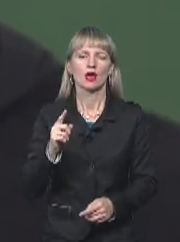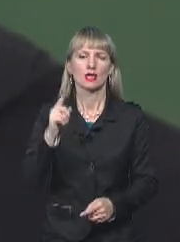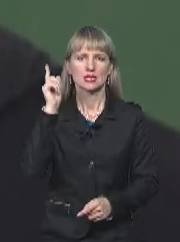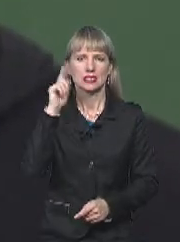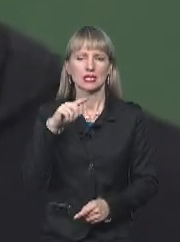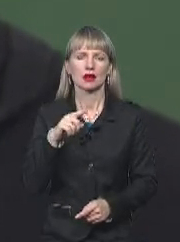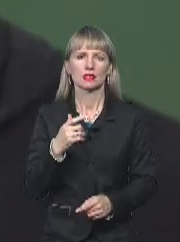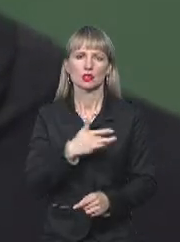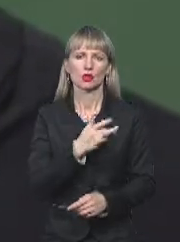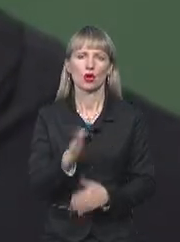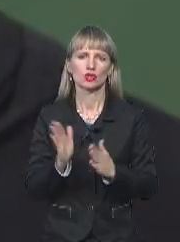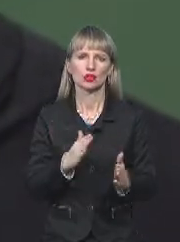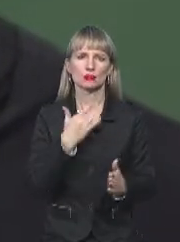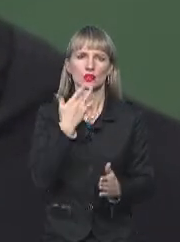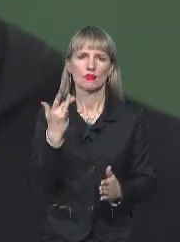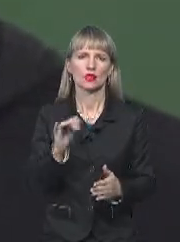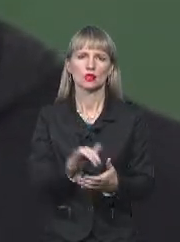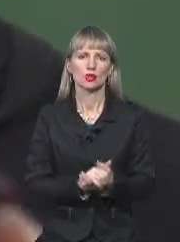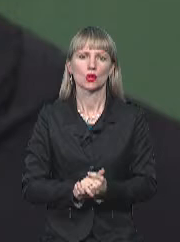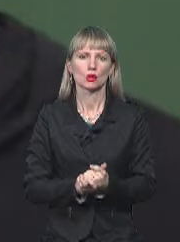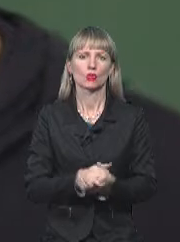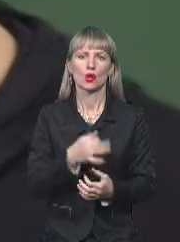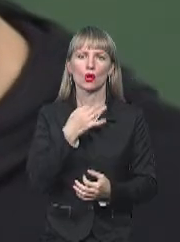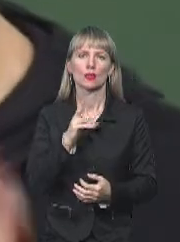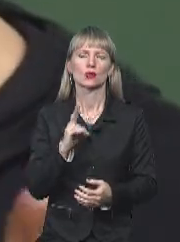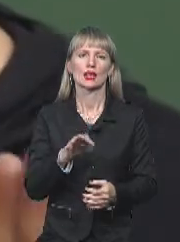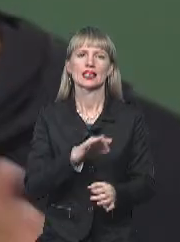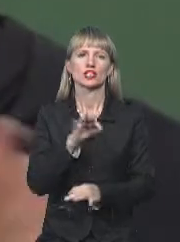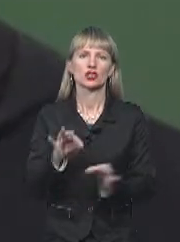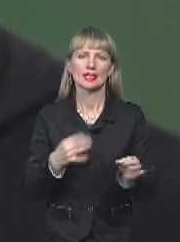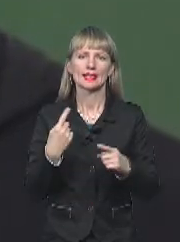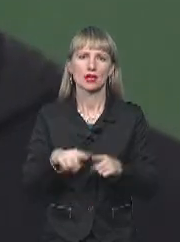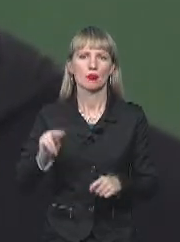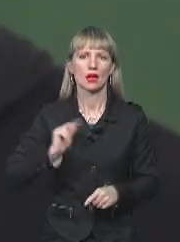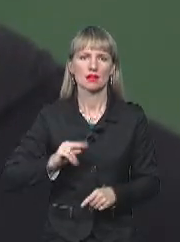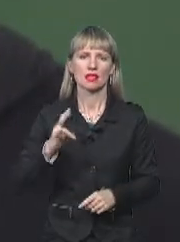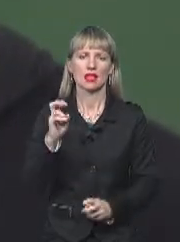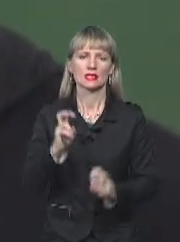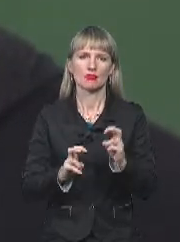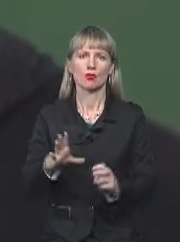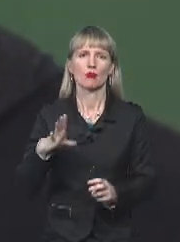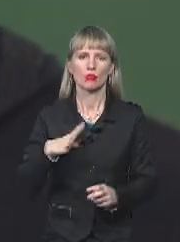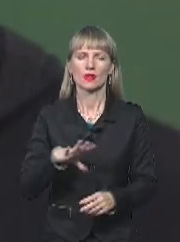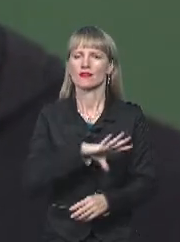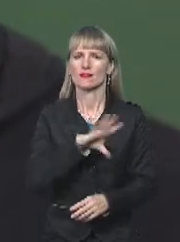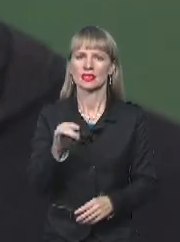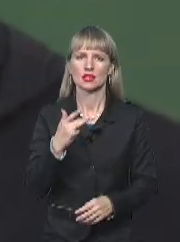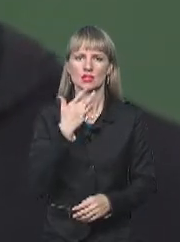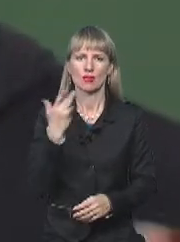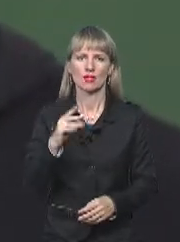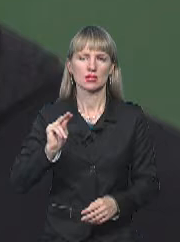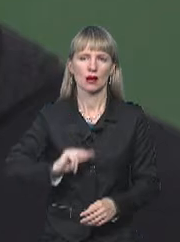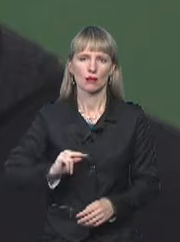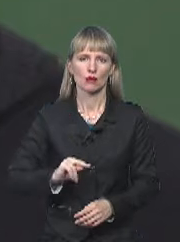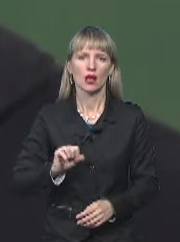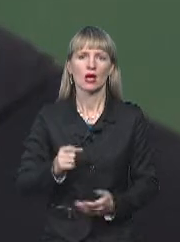радянського суспільства, будь-хто від двірника при виконкомі до інженерно-технічного працівника на заводі, вони всі були радянські працівники. А